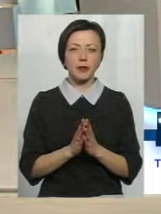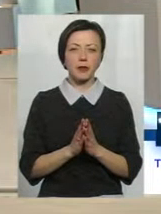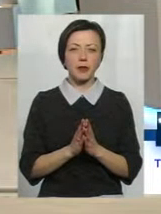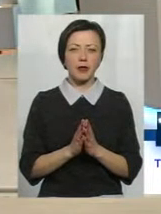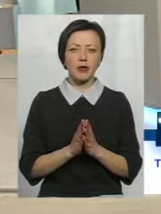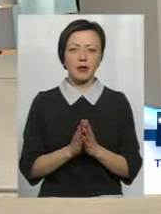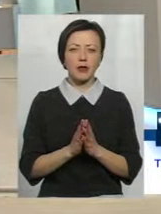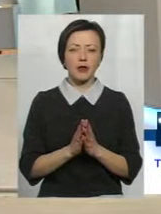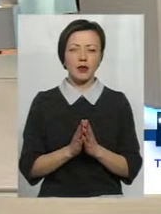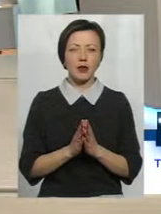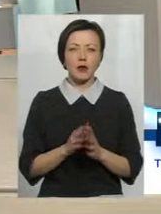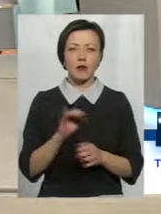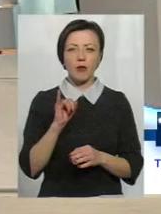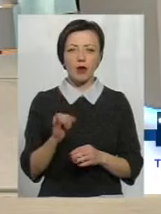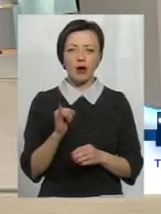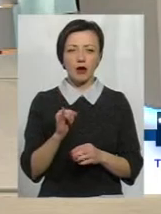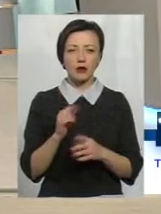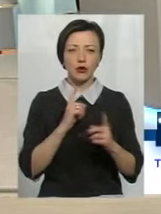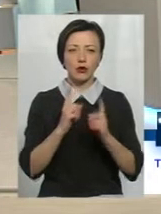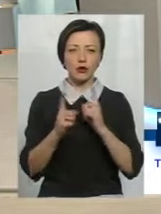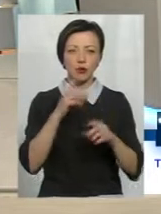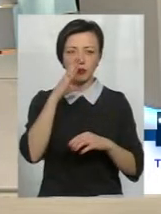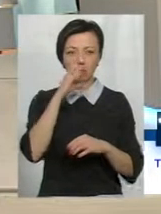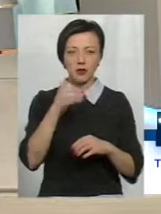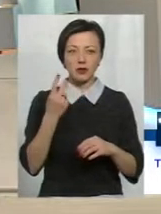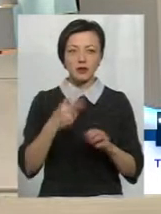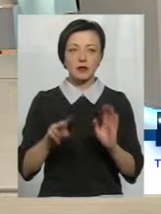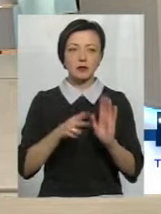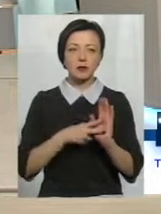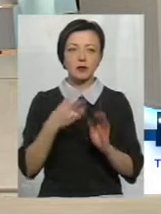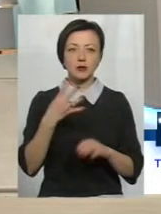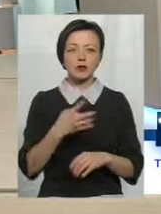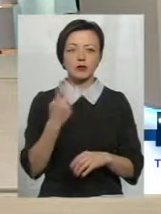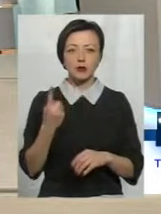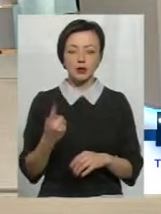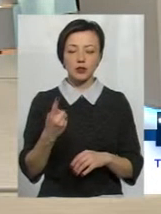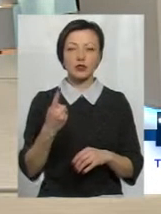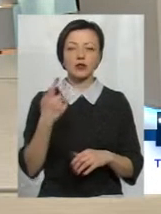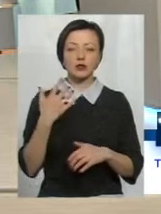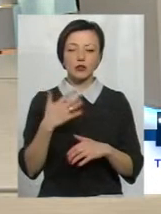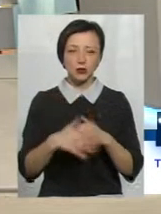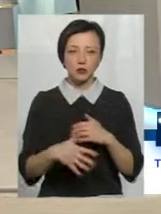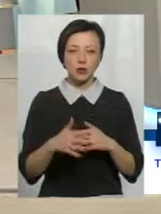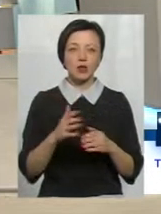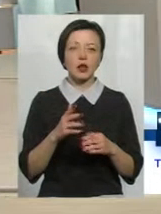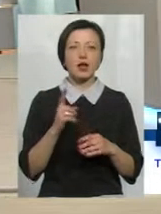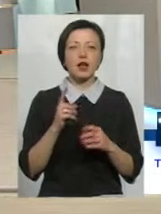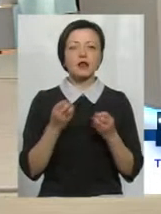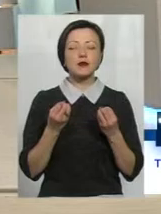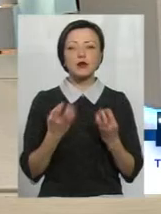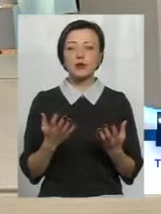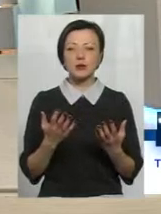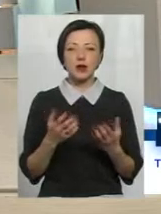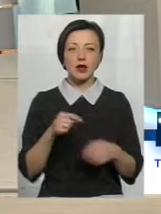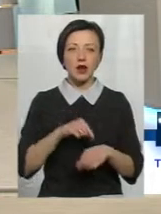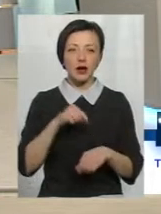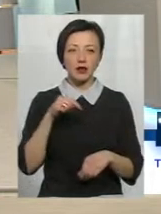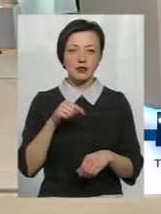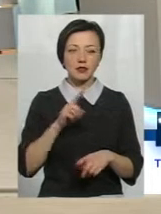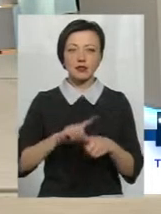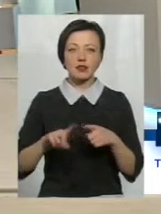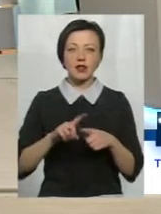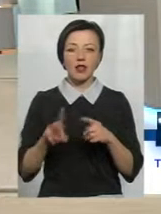ходять маршрут 27. Дякую, дякую. Я вас зрозумію. Це просто реакція,